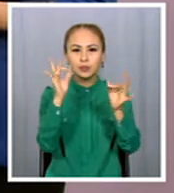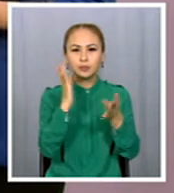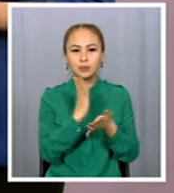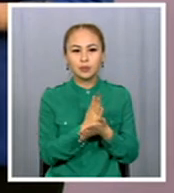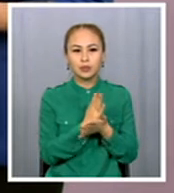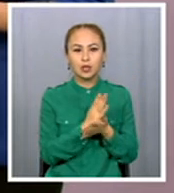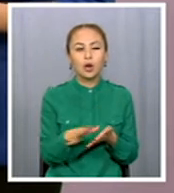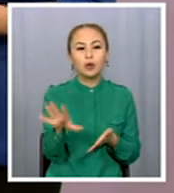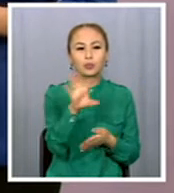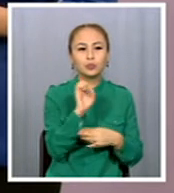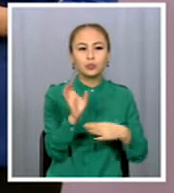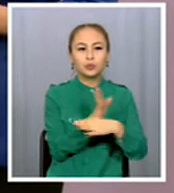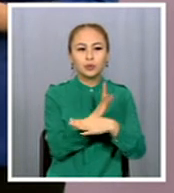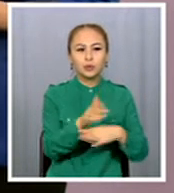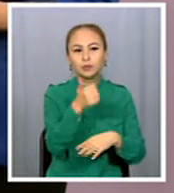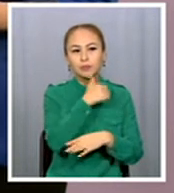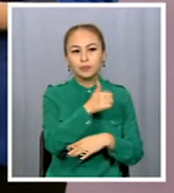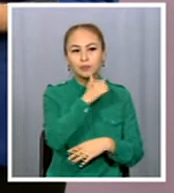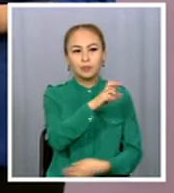Буынға бөлейік.